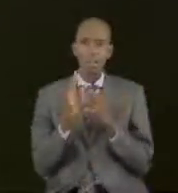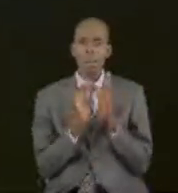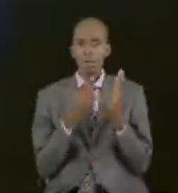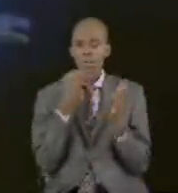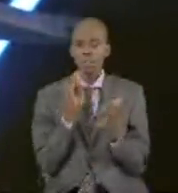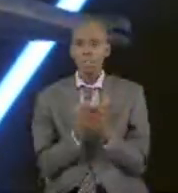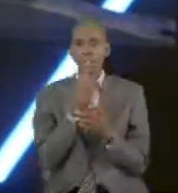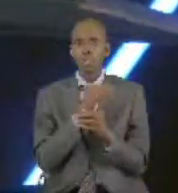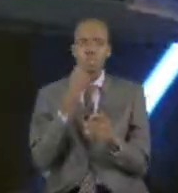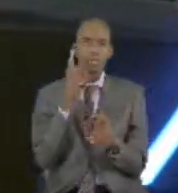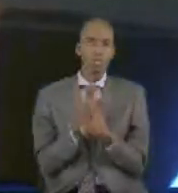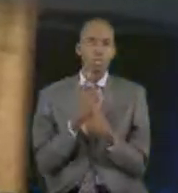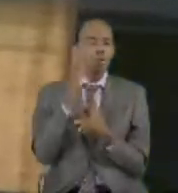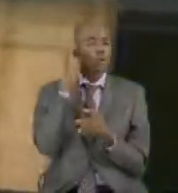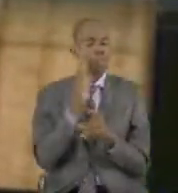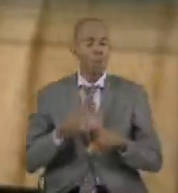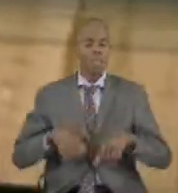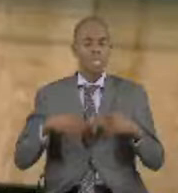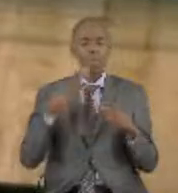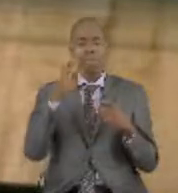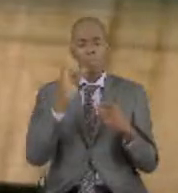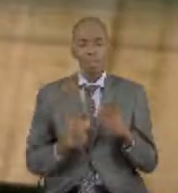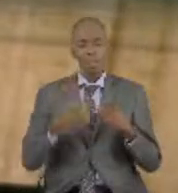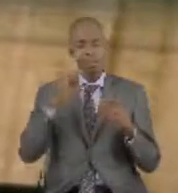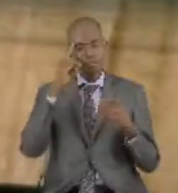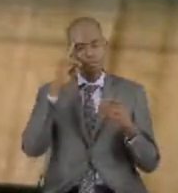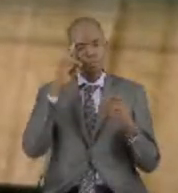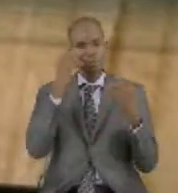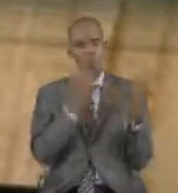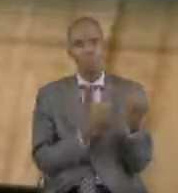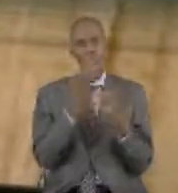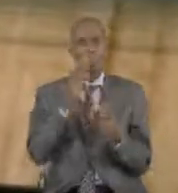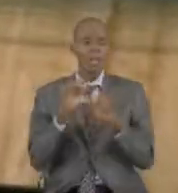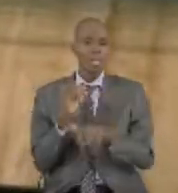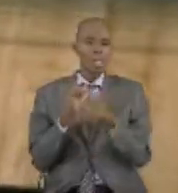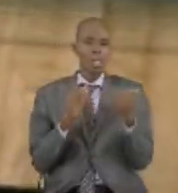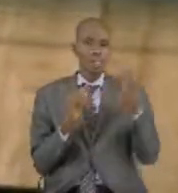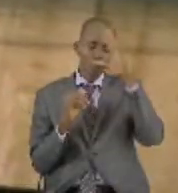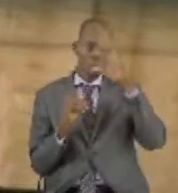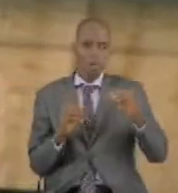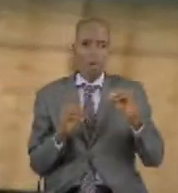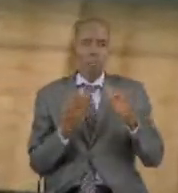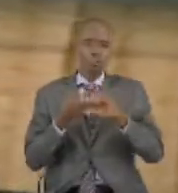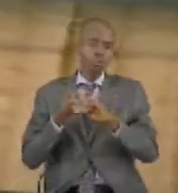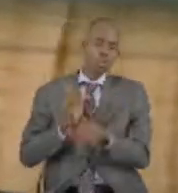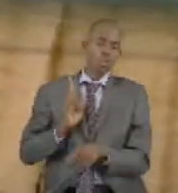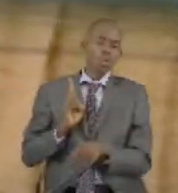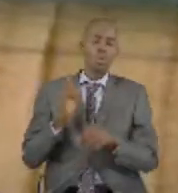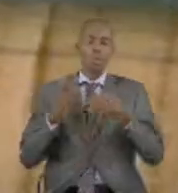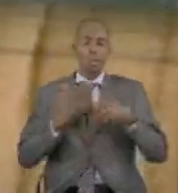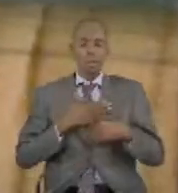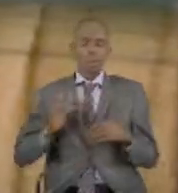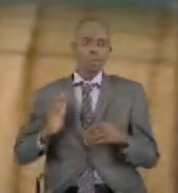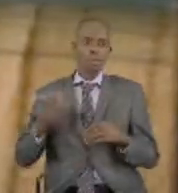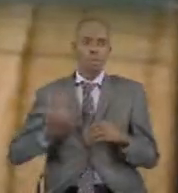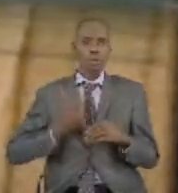juste vivra par la foi. Mais si quelqu'un se retire, s'il se retire, mon âme ne prend pas plaisir en